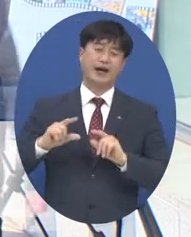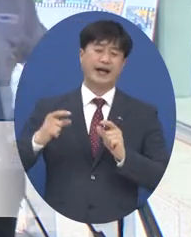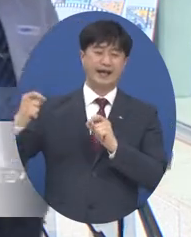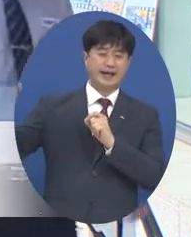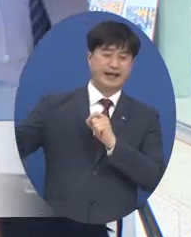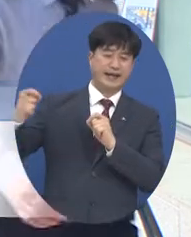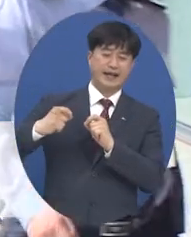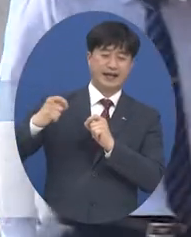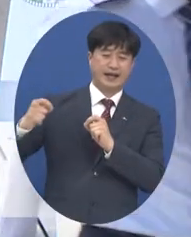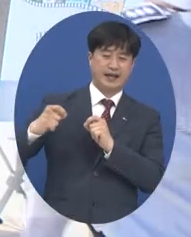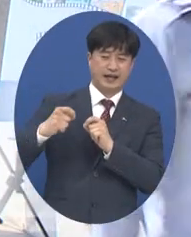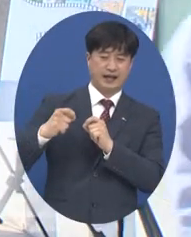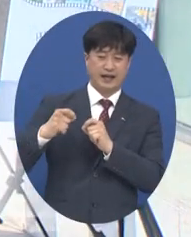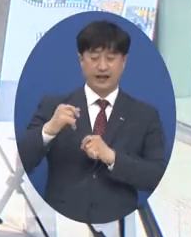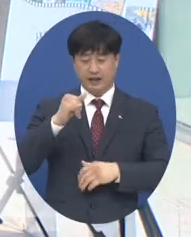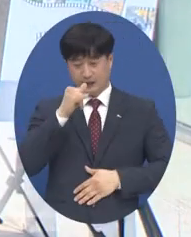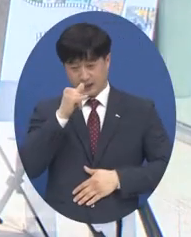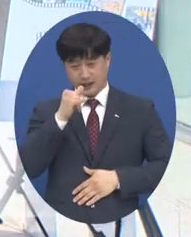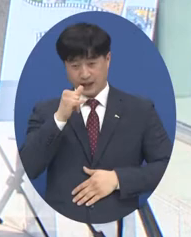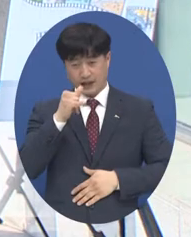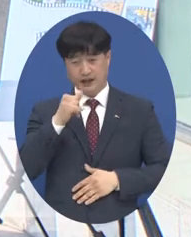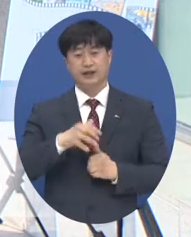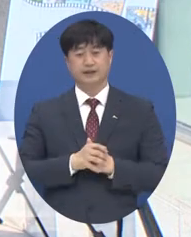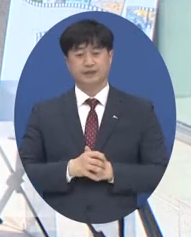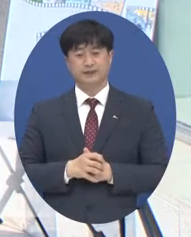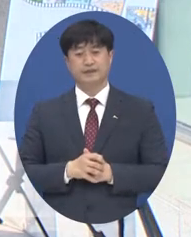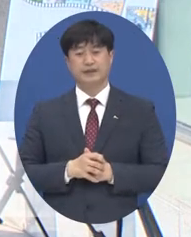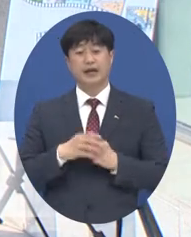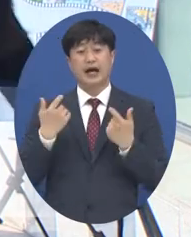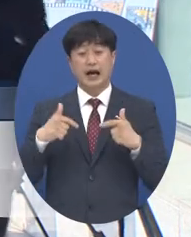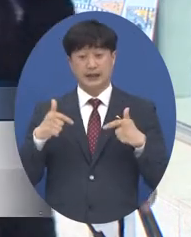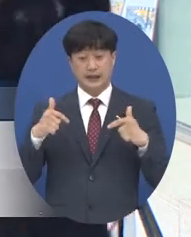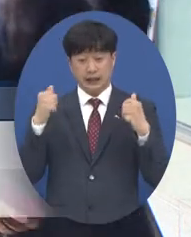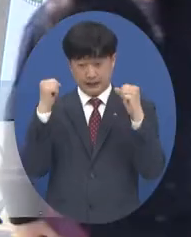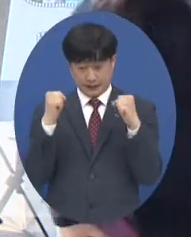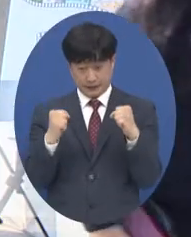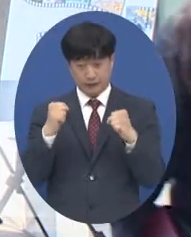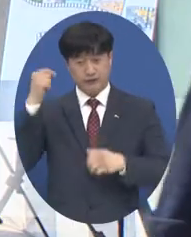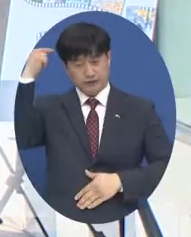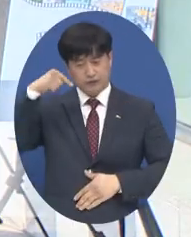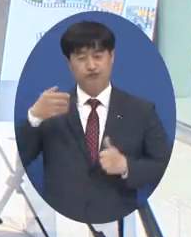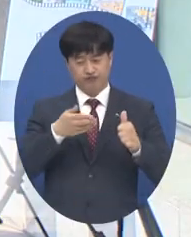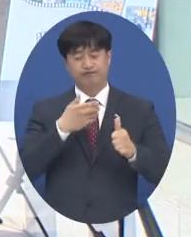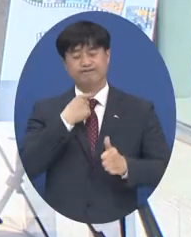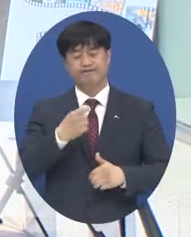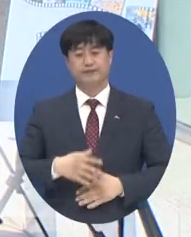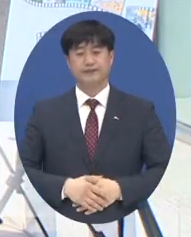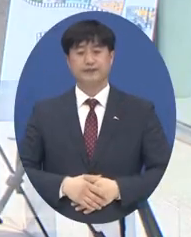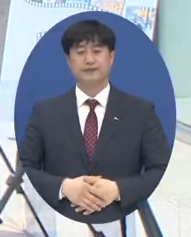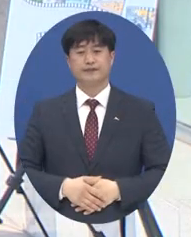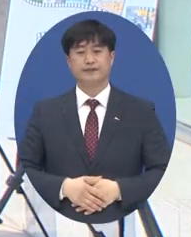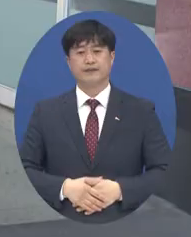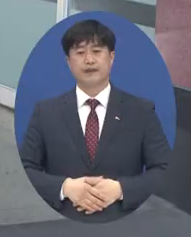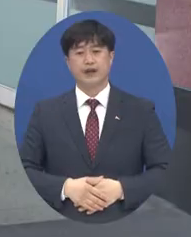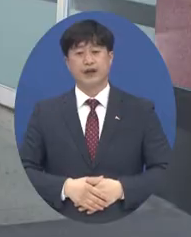이게, 도청이 우리의 역사랑 멀지 않구나, 가까운 곳에 항상 있었구나라는 걸 느끼게 해주고